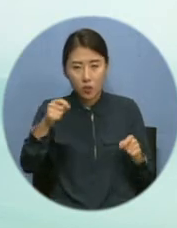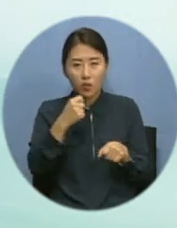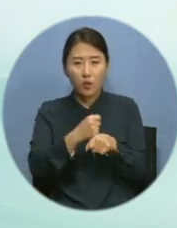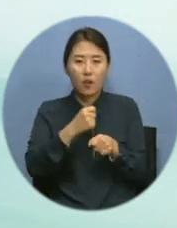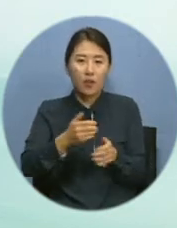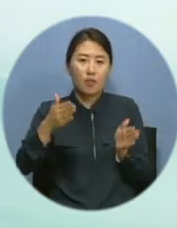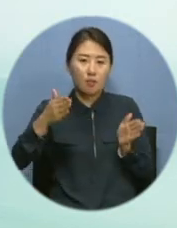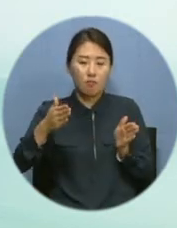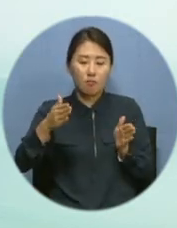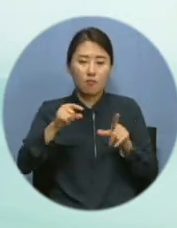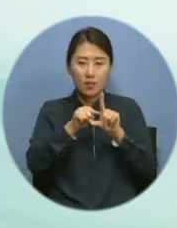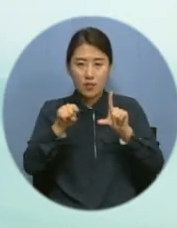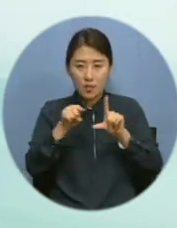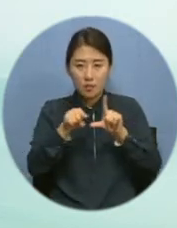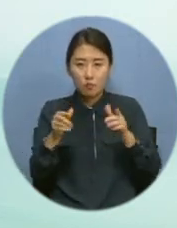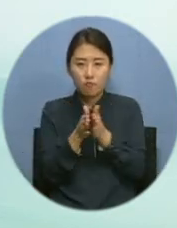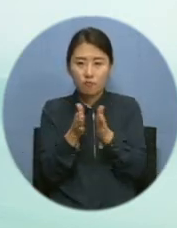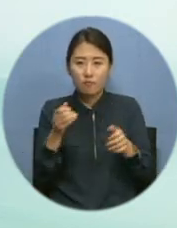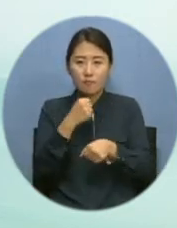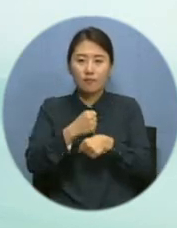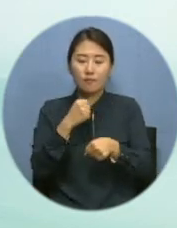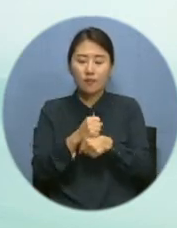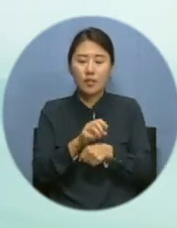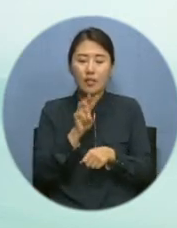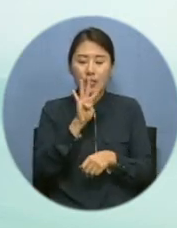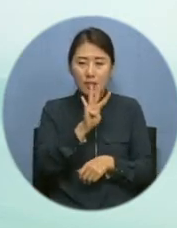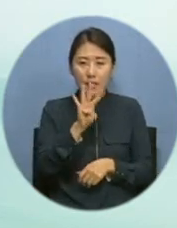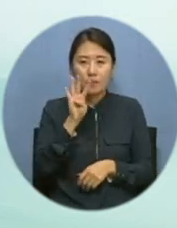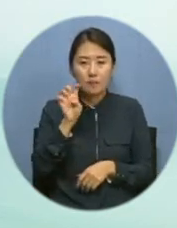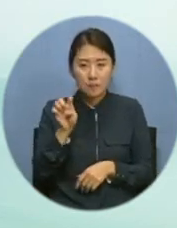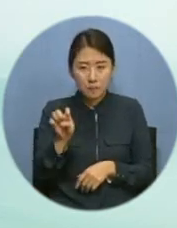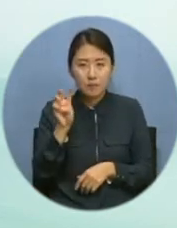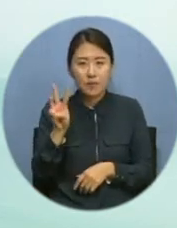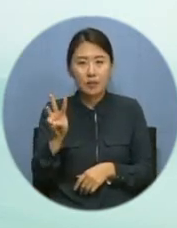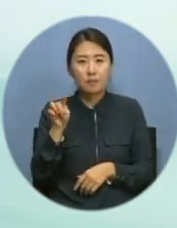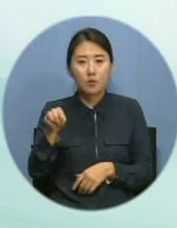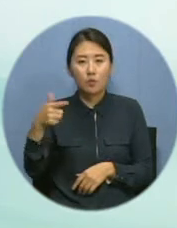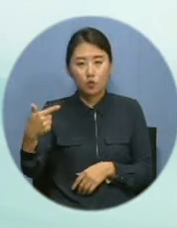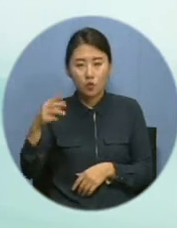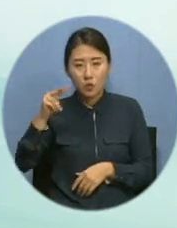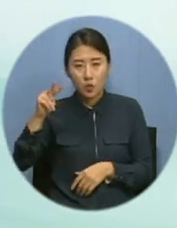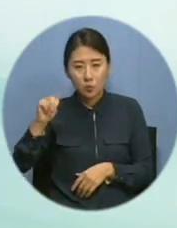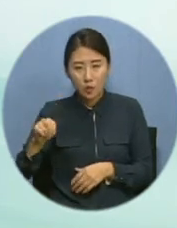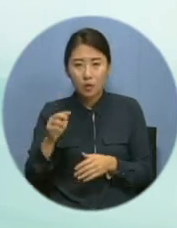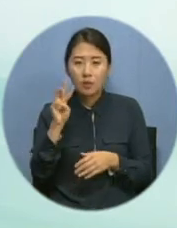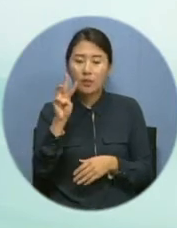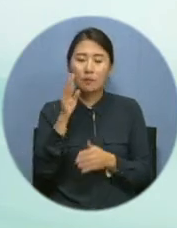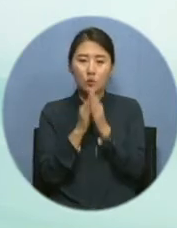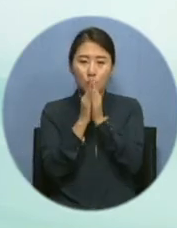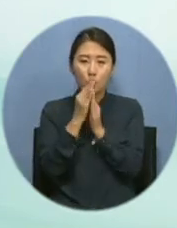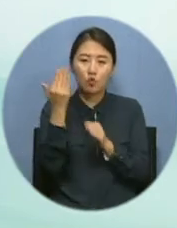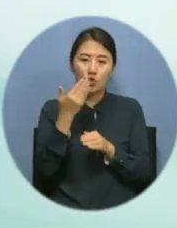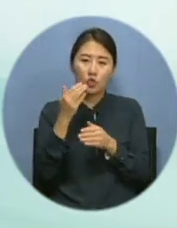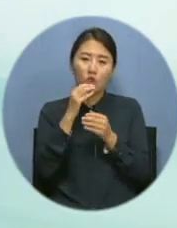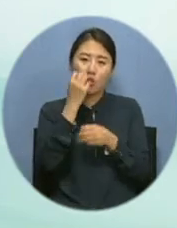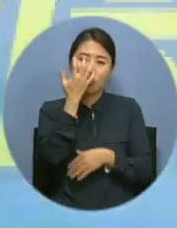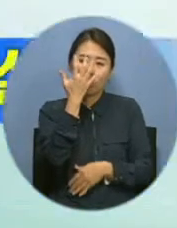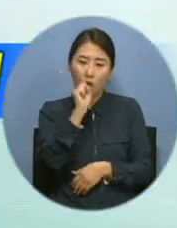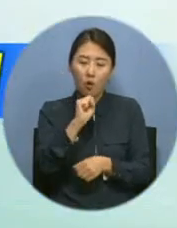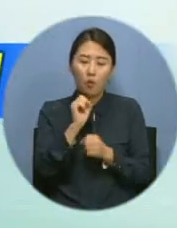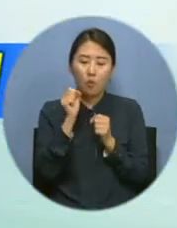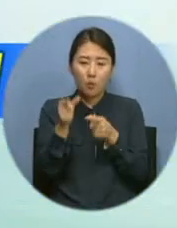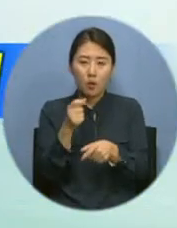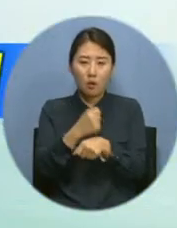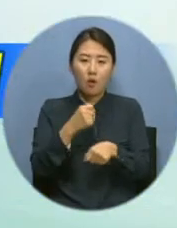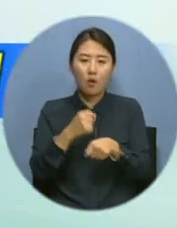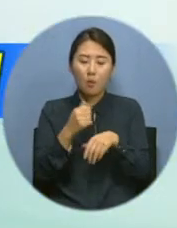공사에 들어갑니다. 총 길이 43.6km의 복선 전철로 3조 9천억 원의 사업비가 투입되며 도심